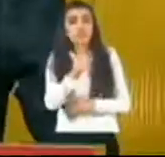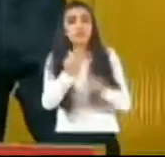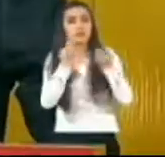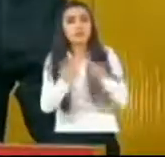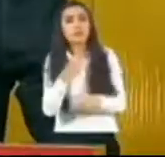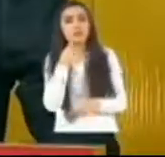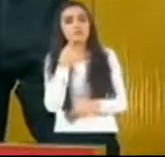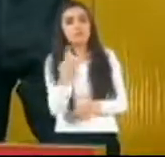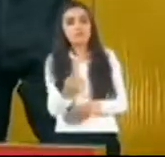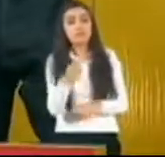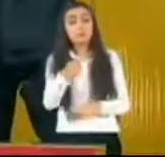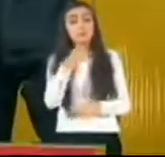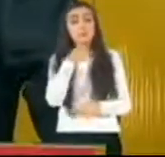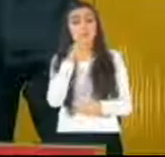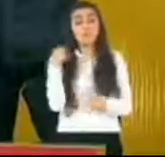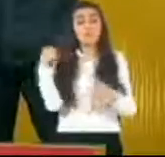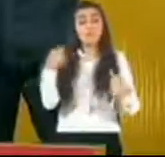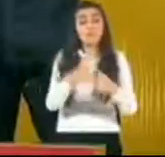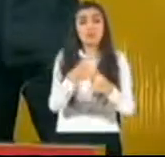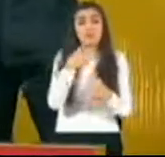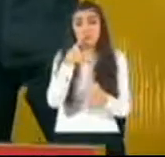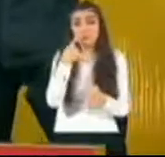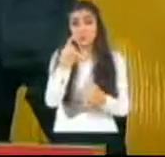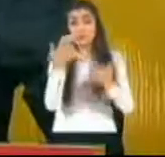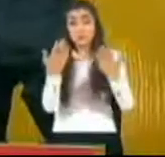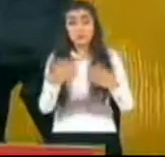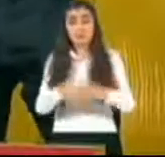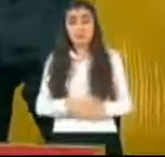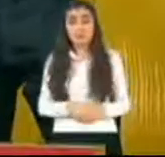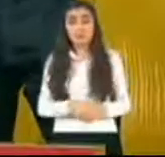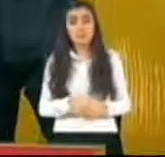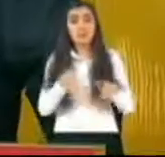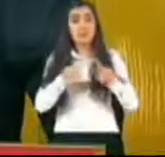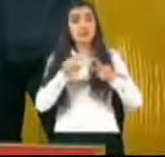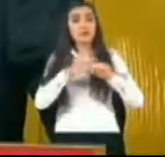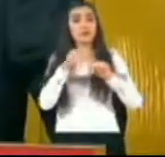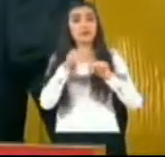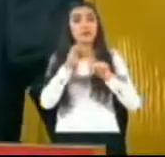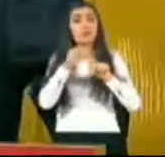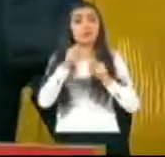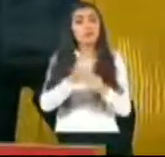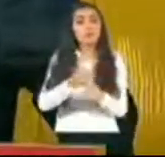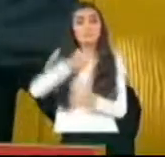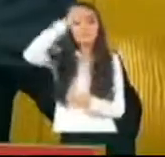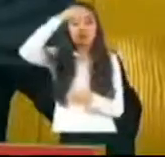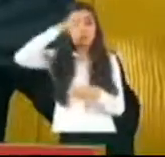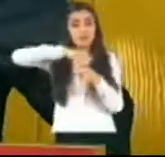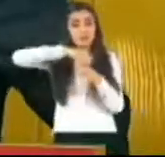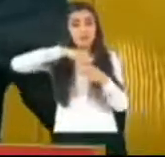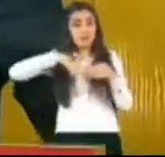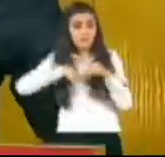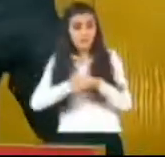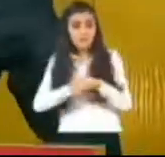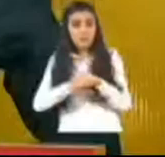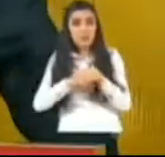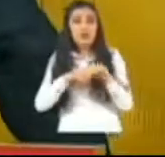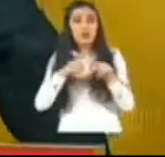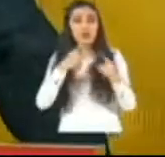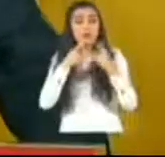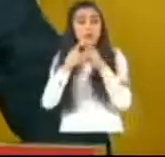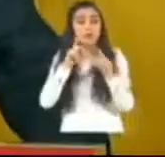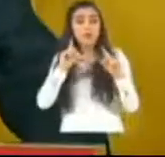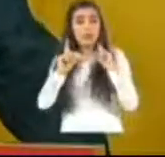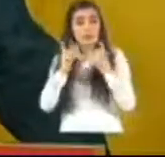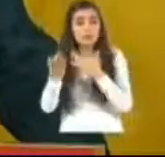etmektedir. Şunu bir defa ifade etmeliyim ki NATO şemsiyesi altında bulunduğumuz müttefiklik